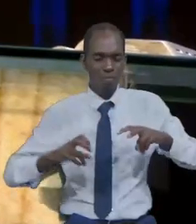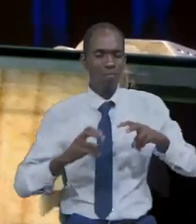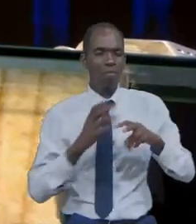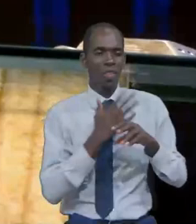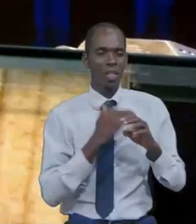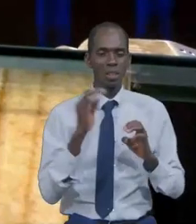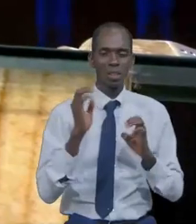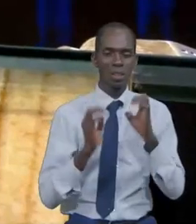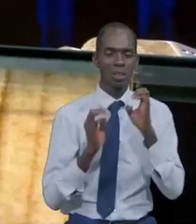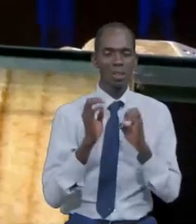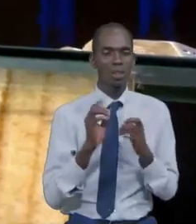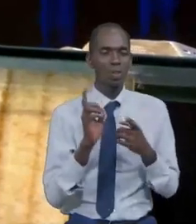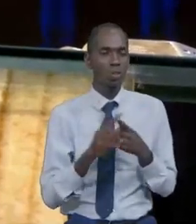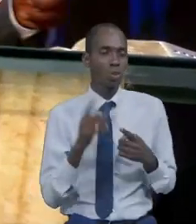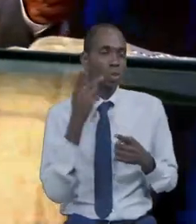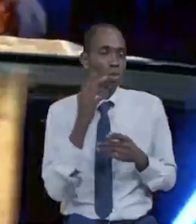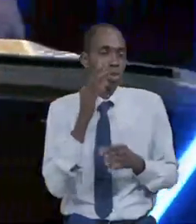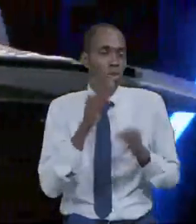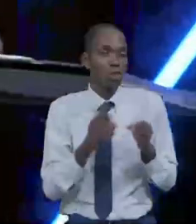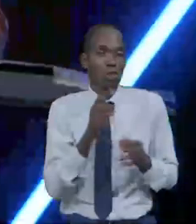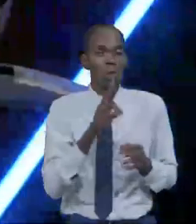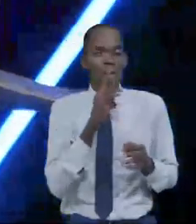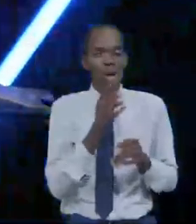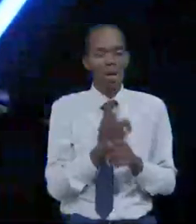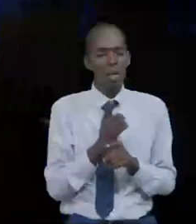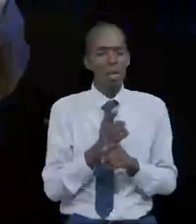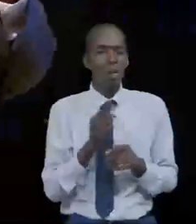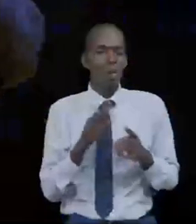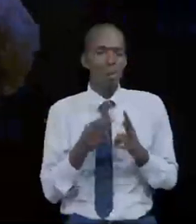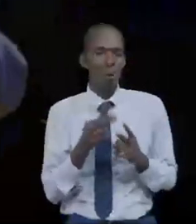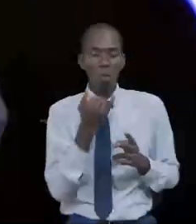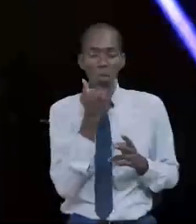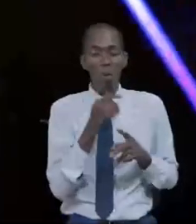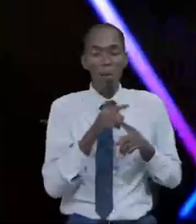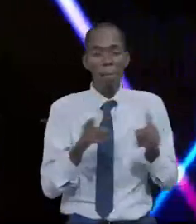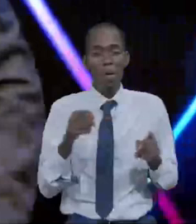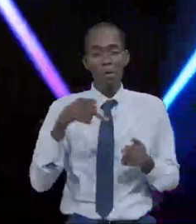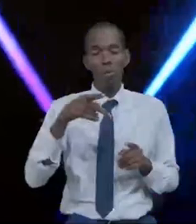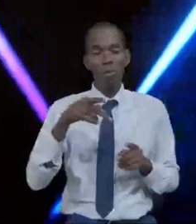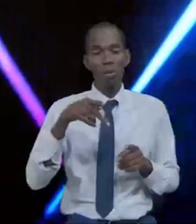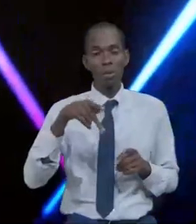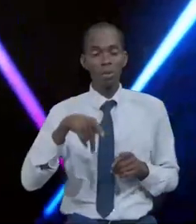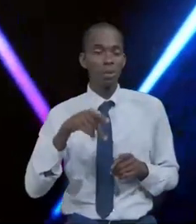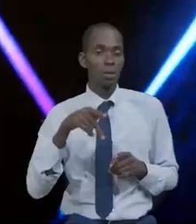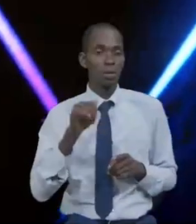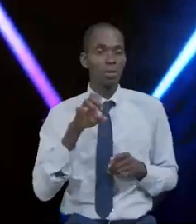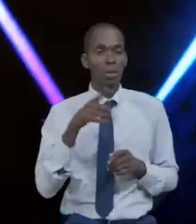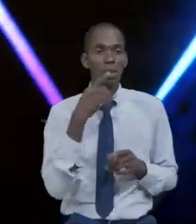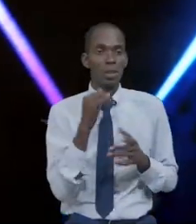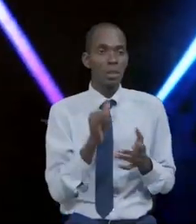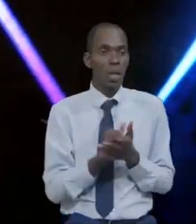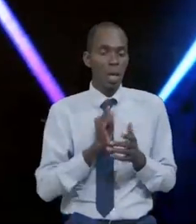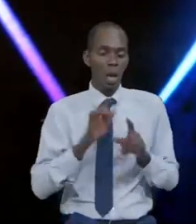voir si réellement tu as raison ou pas. L'apôtre Paul a dit que moi, je suis allé par révélation et je leur